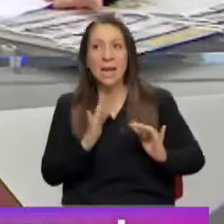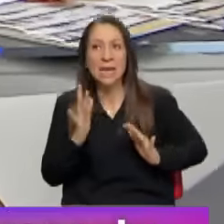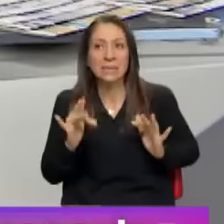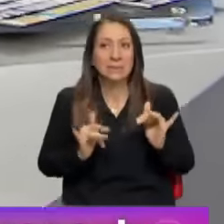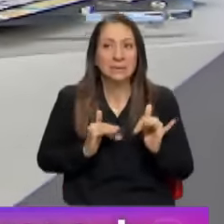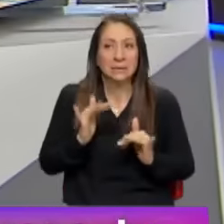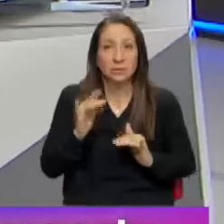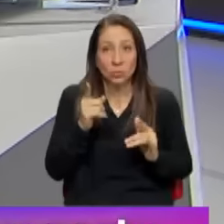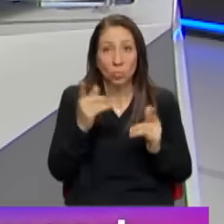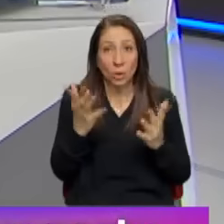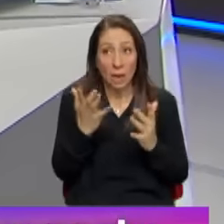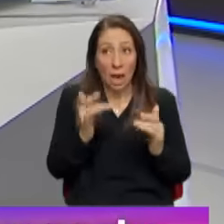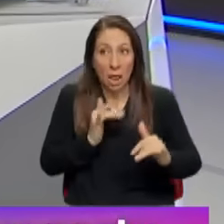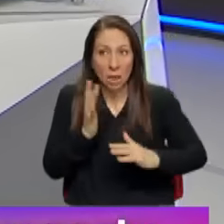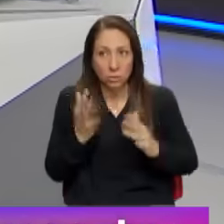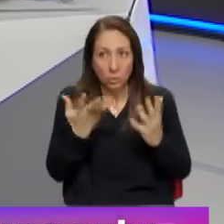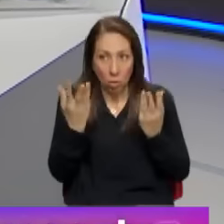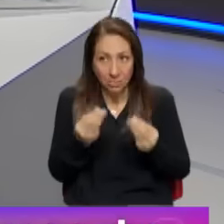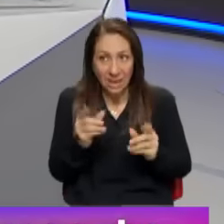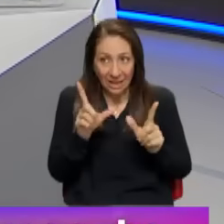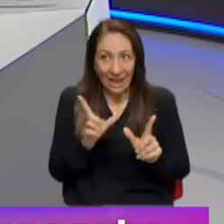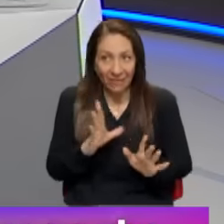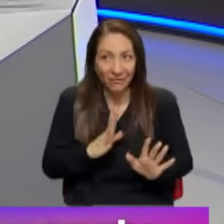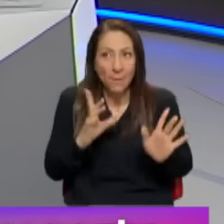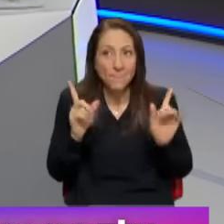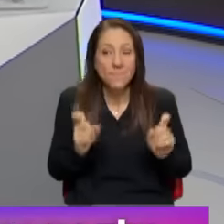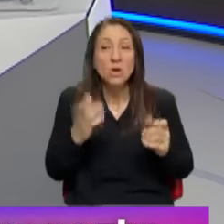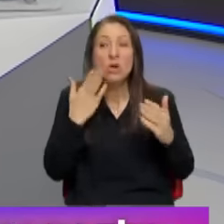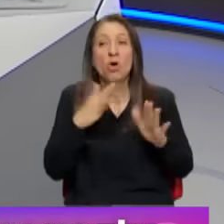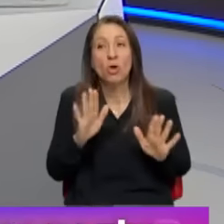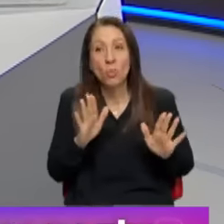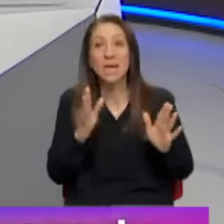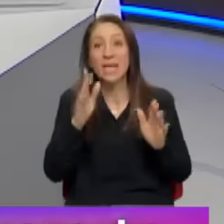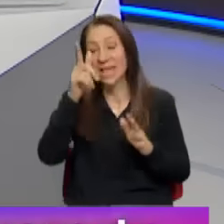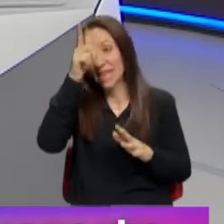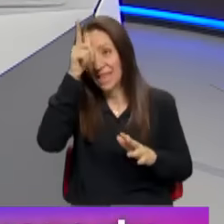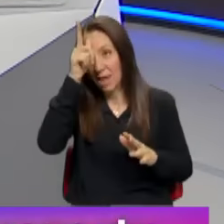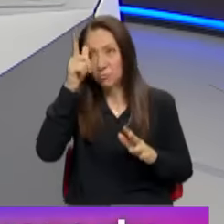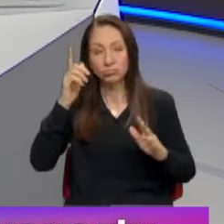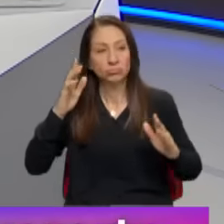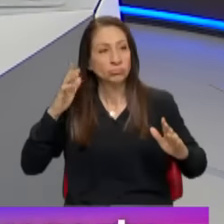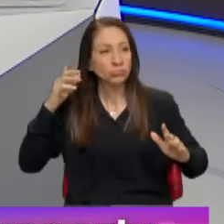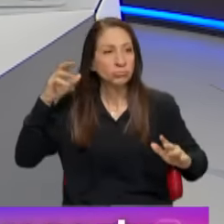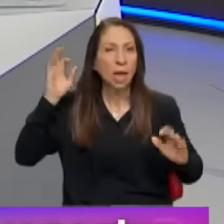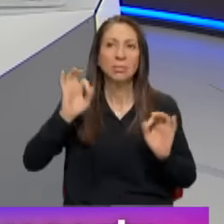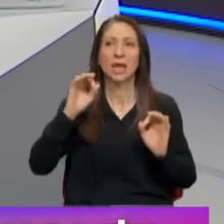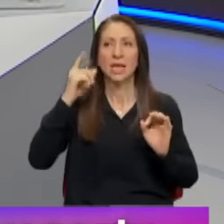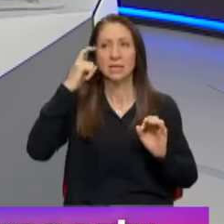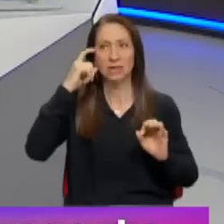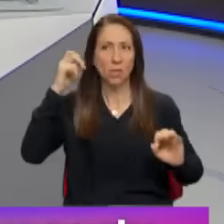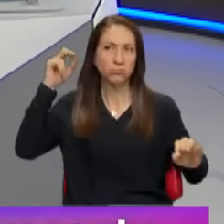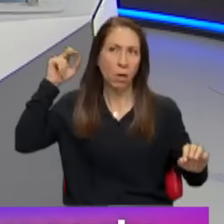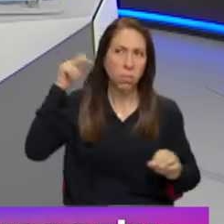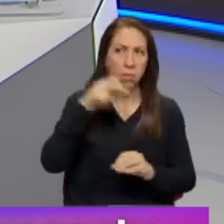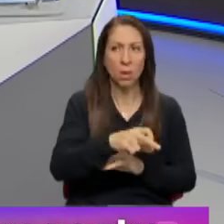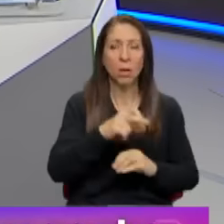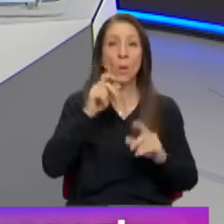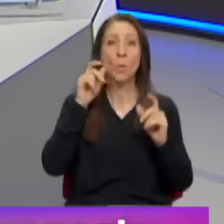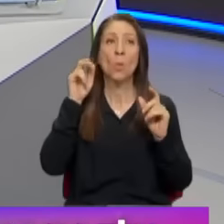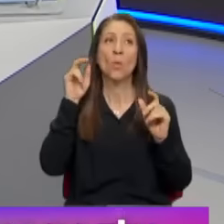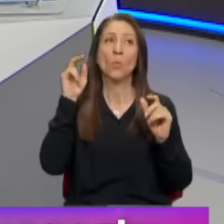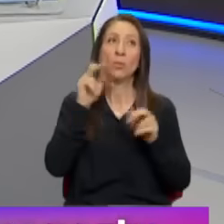diken üstünde, bu kadar da diken üstünde olmasına gerek var mı yok mu? İran misilleme yaptı. İsrail'i vurdu ya da